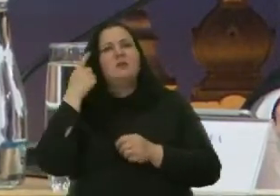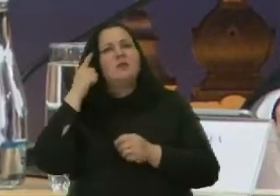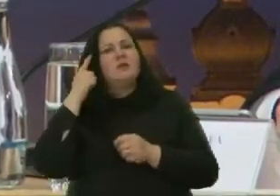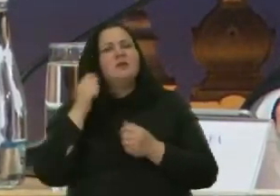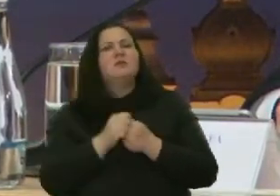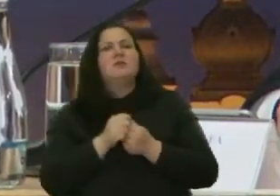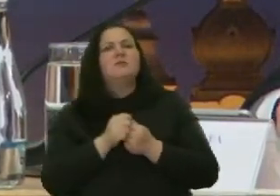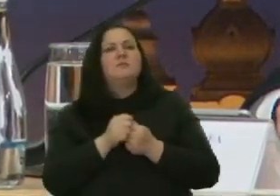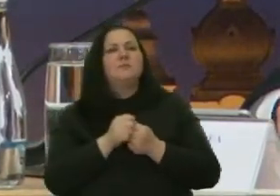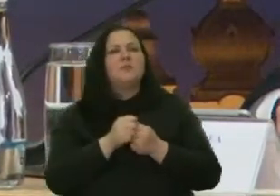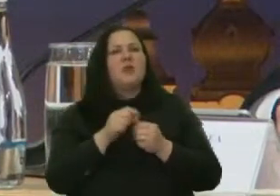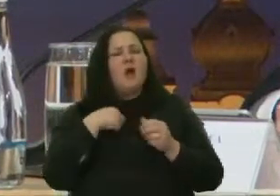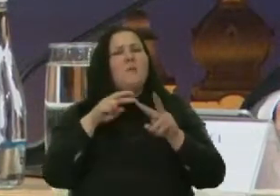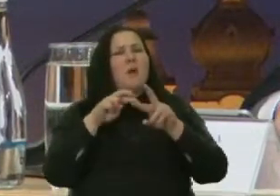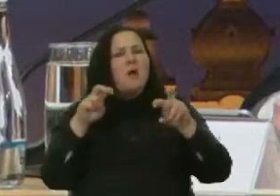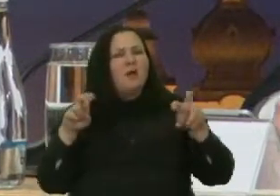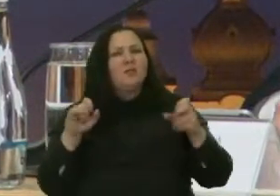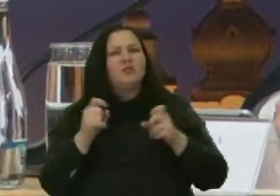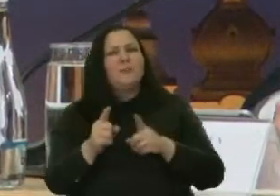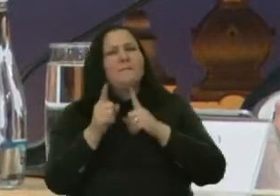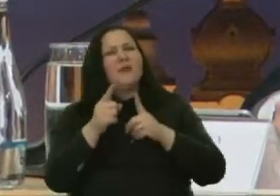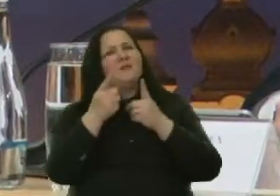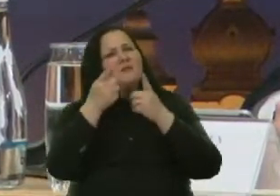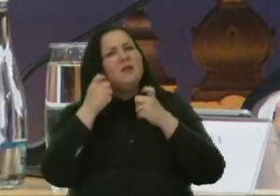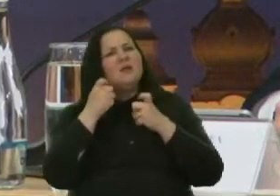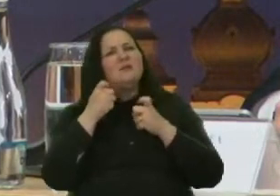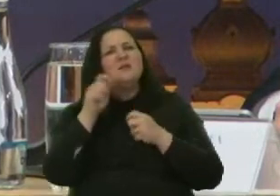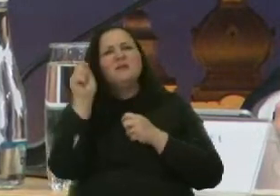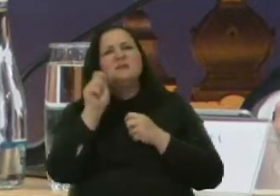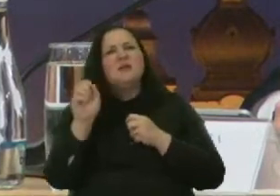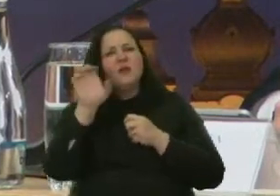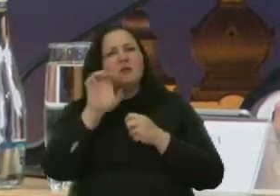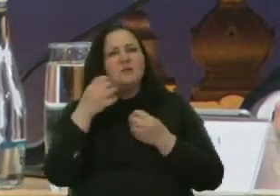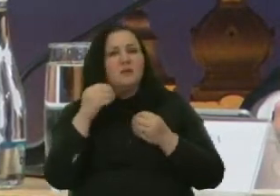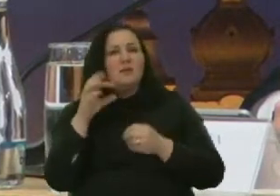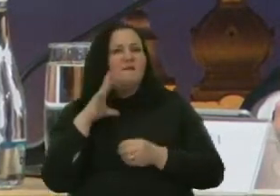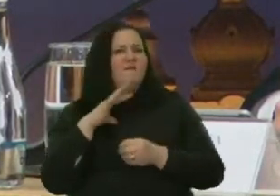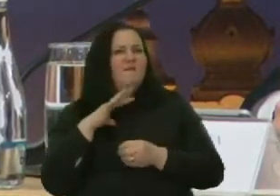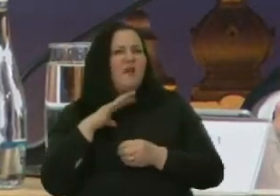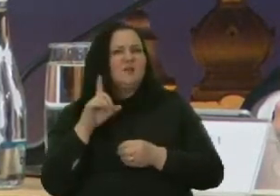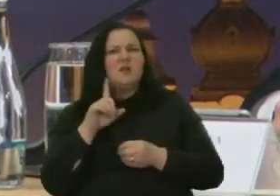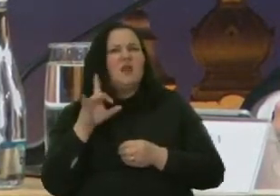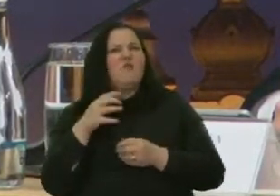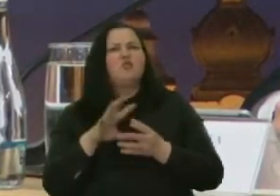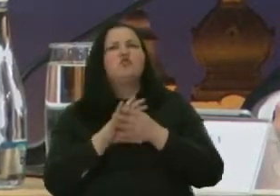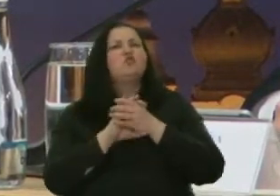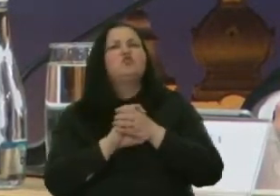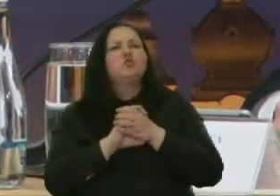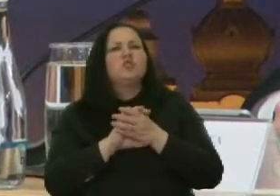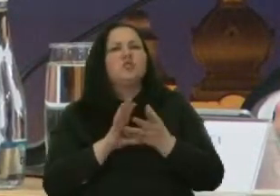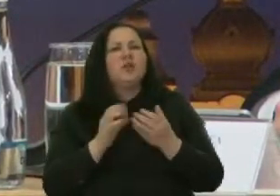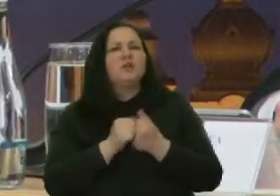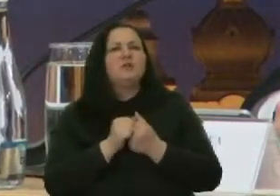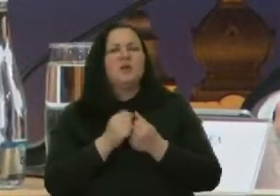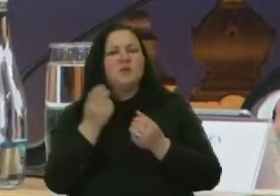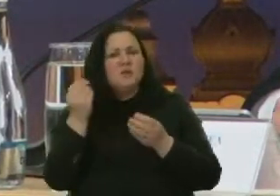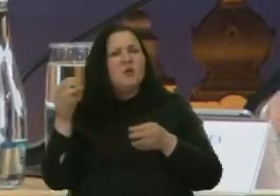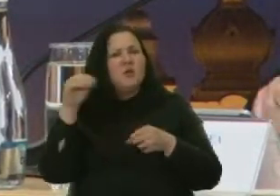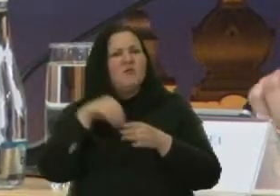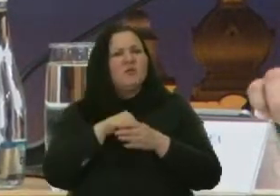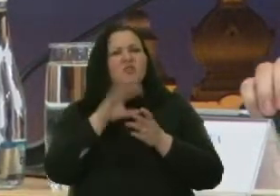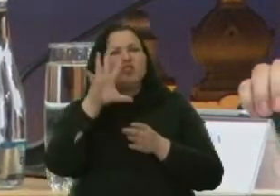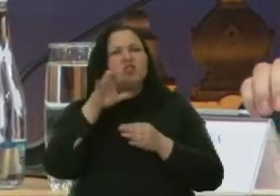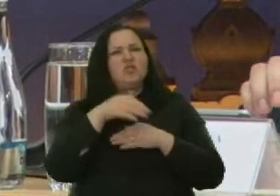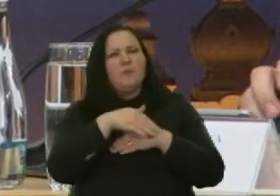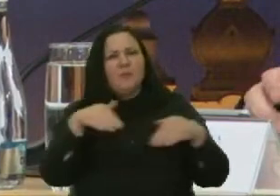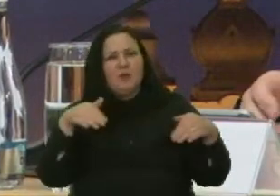am analizat și practica din alte țări europene în Franța sa demonstrat că n a fost un succes ă s au investit 5 milioane de euro